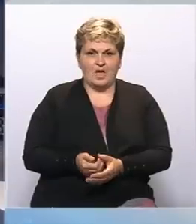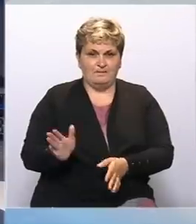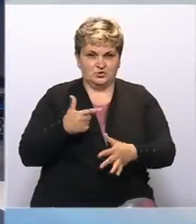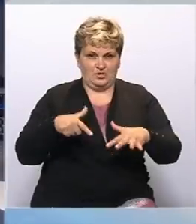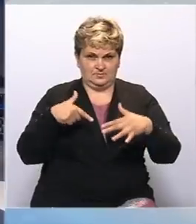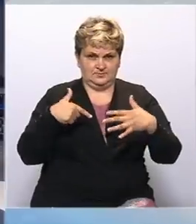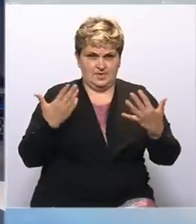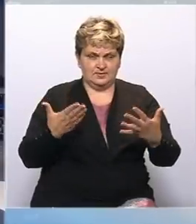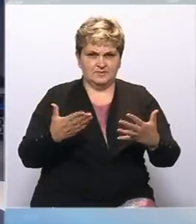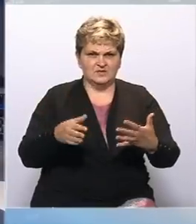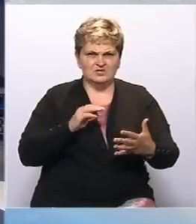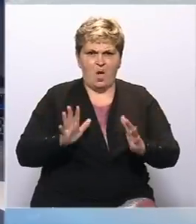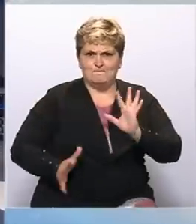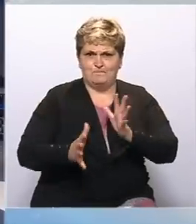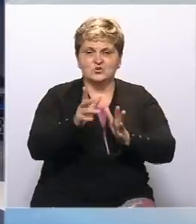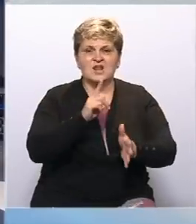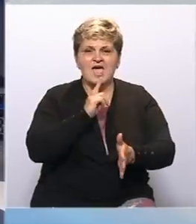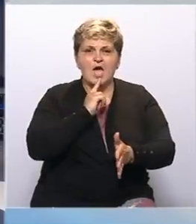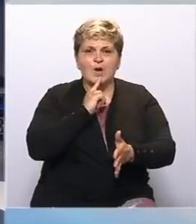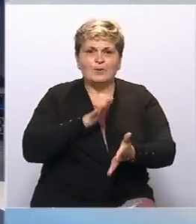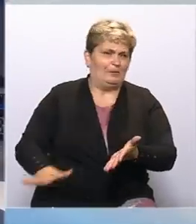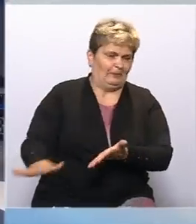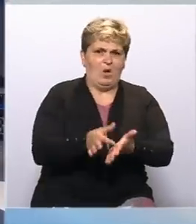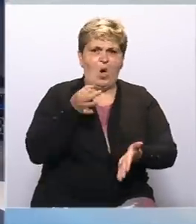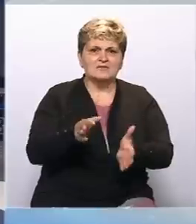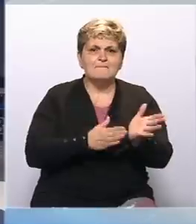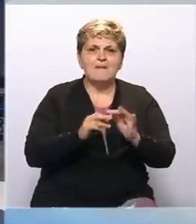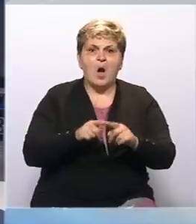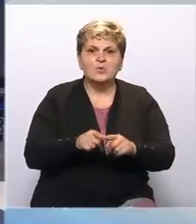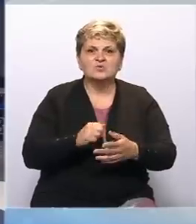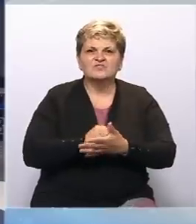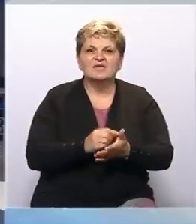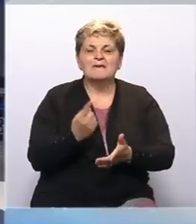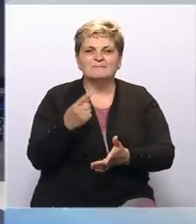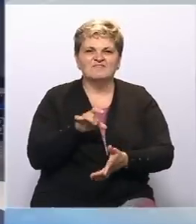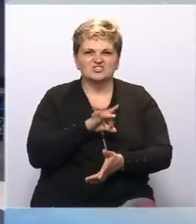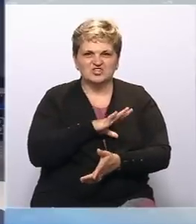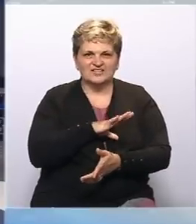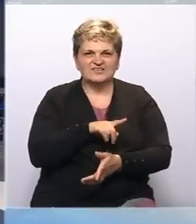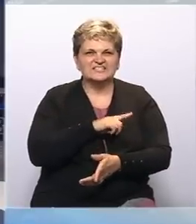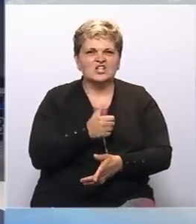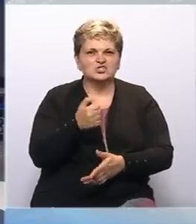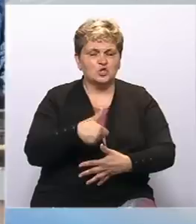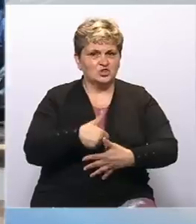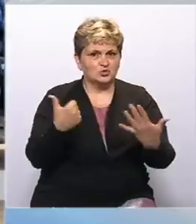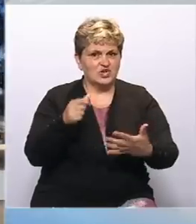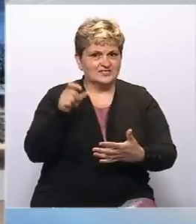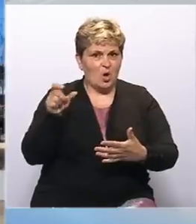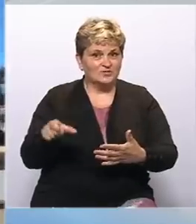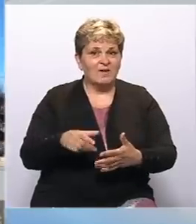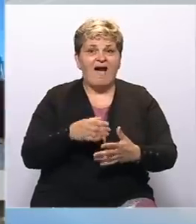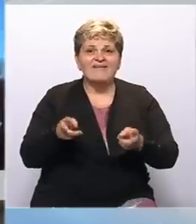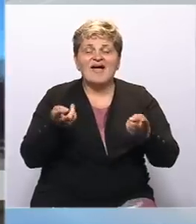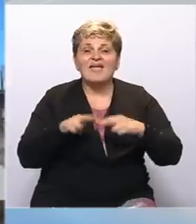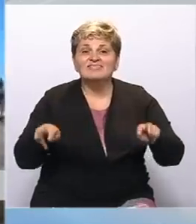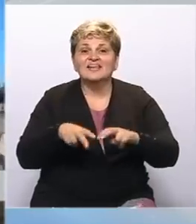Sedmicu od izbijanja smrtonosnih požara koji su opustošili ostrvo Maui identifikovane su prve žrtve, stradalo je 106 osoba, a i dalje